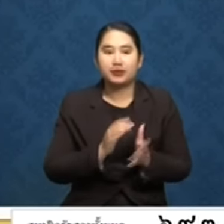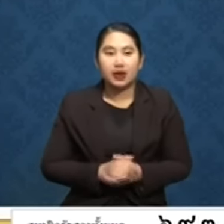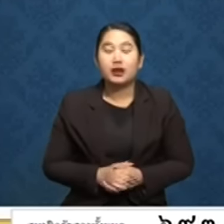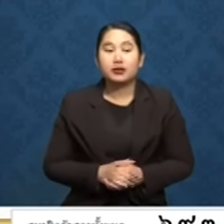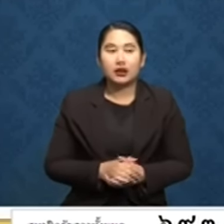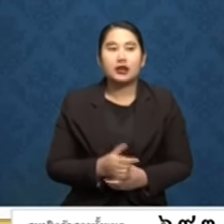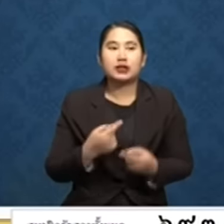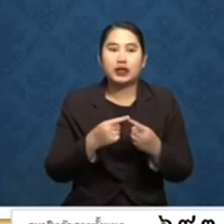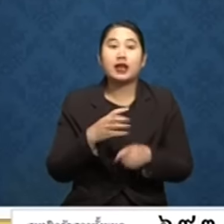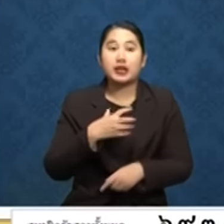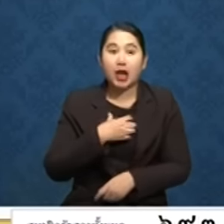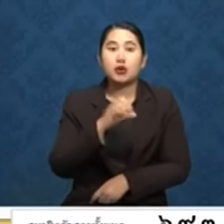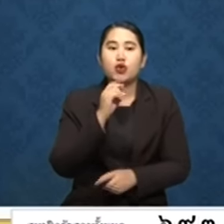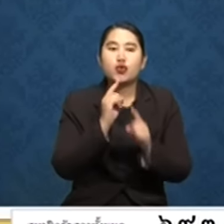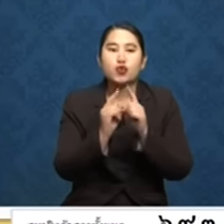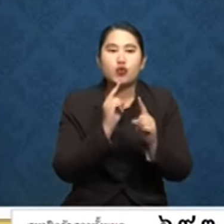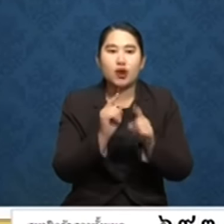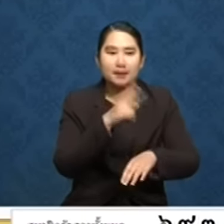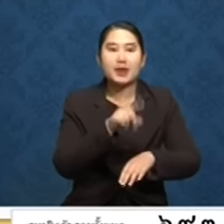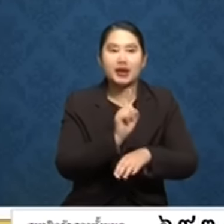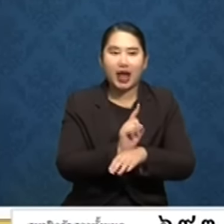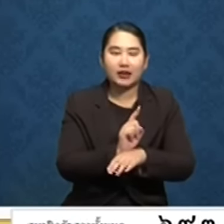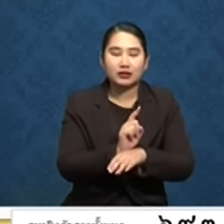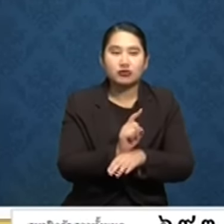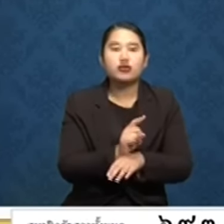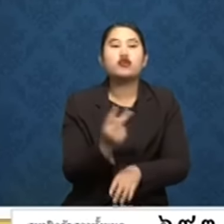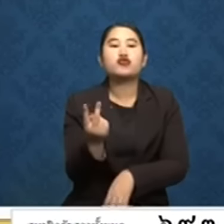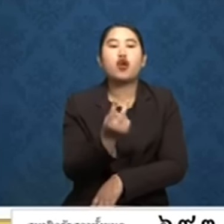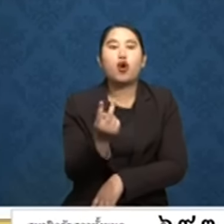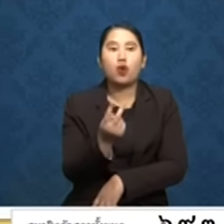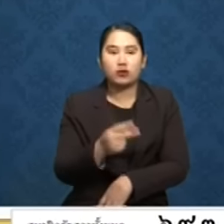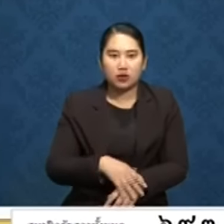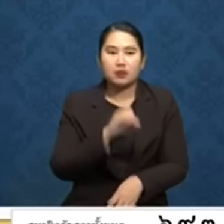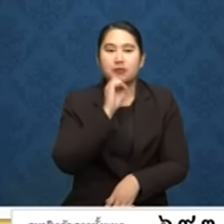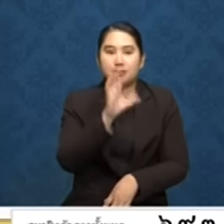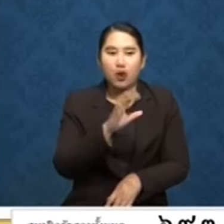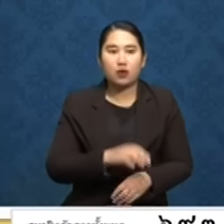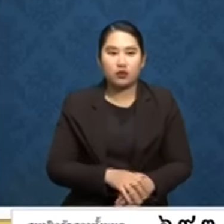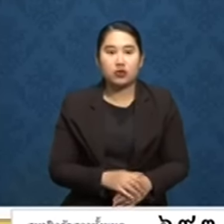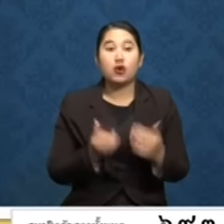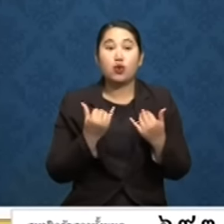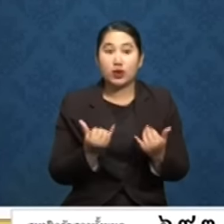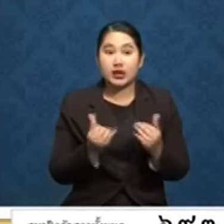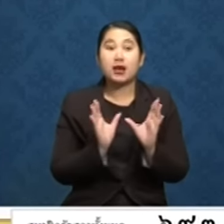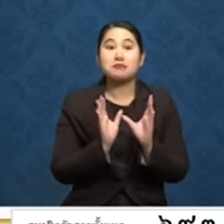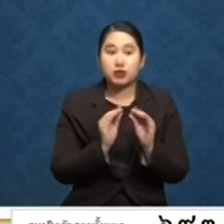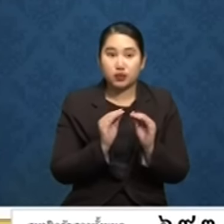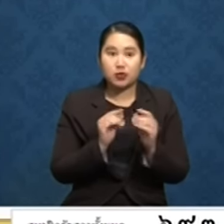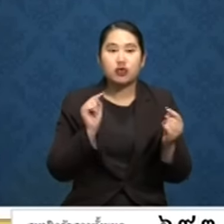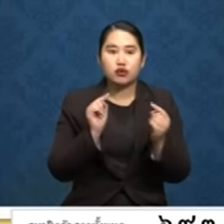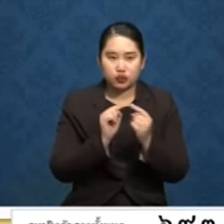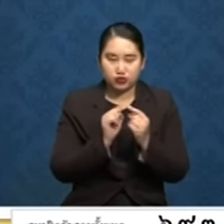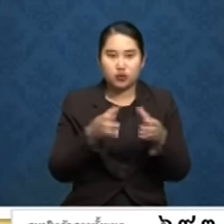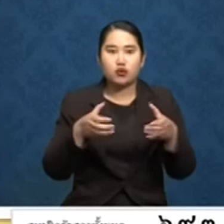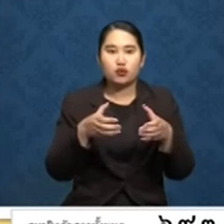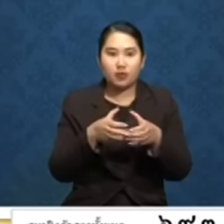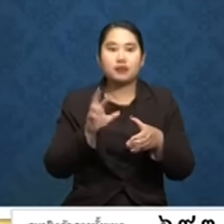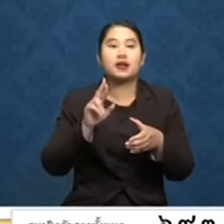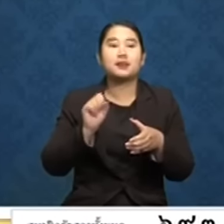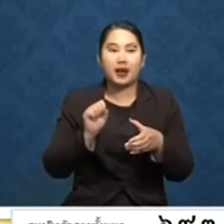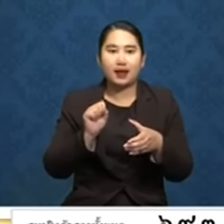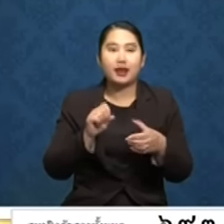ยากจะกราบเรียนหารือกับท่านประธานทั้งสองไว้นะครับว่าวันนี้นั้นเป็นการประชุมของรัฐสภา